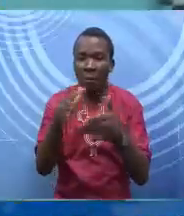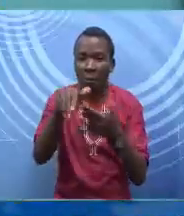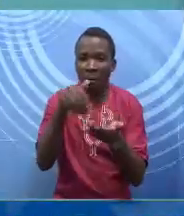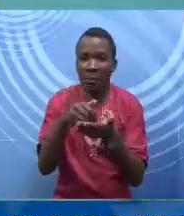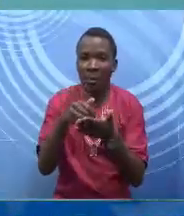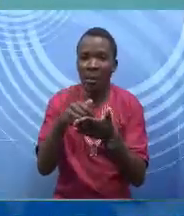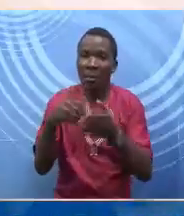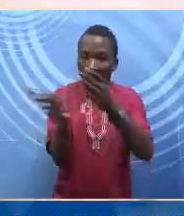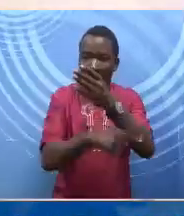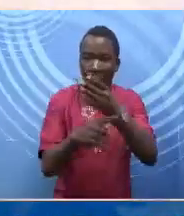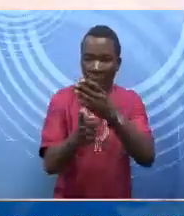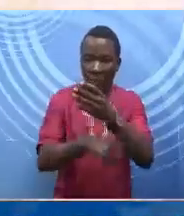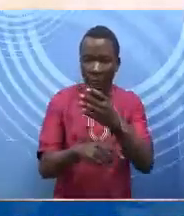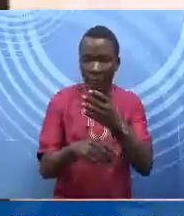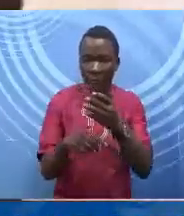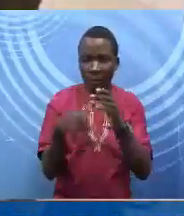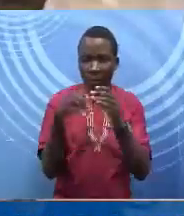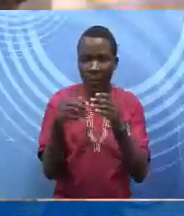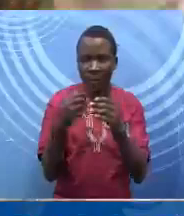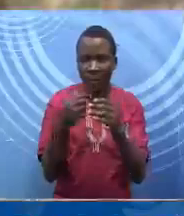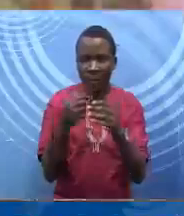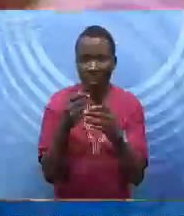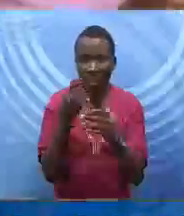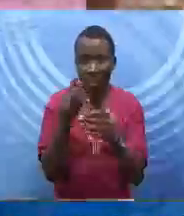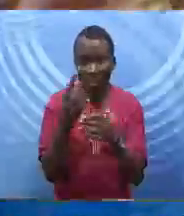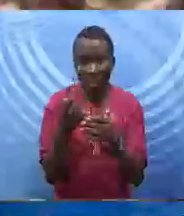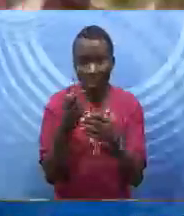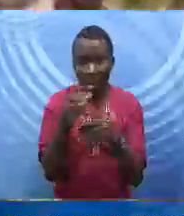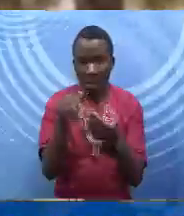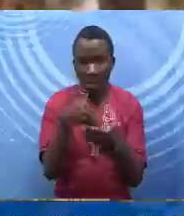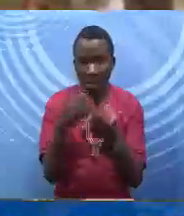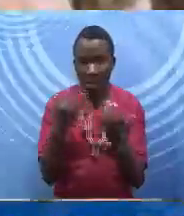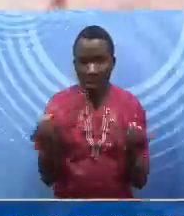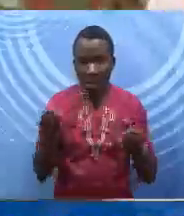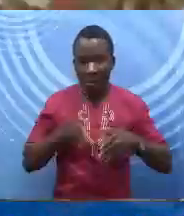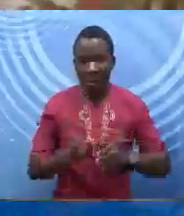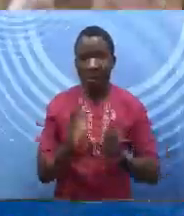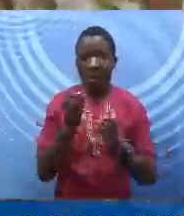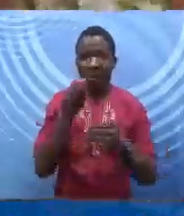bukabahata imihini. Abana nkababa mu kigo cy'abana bato bakiri batoya,